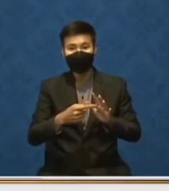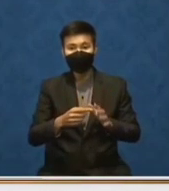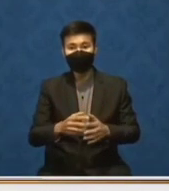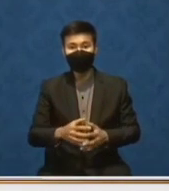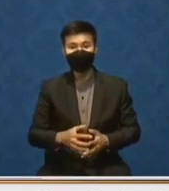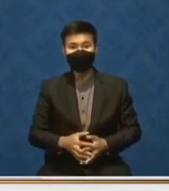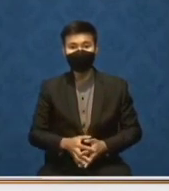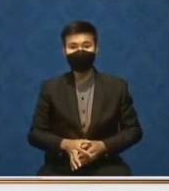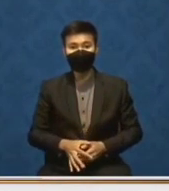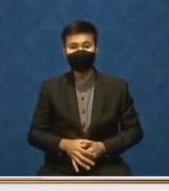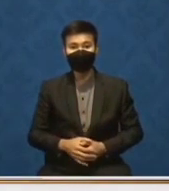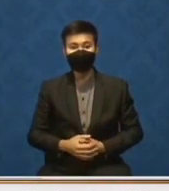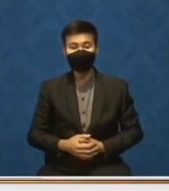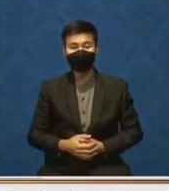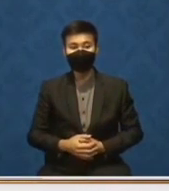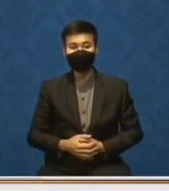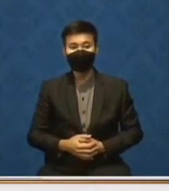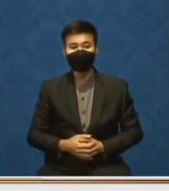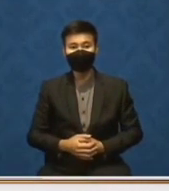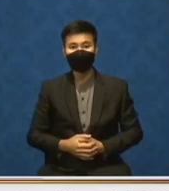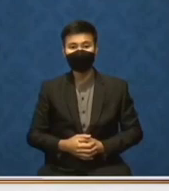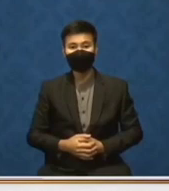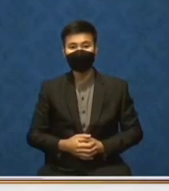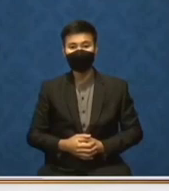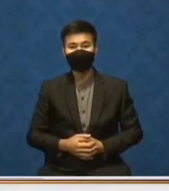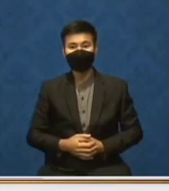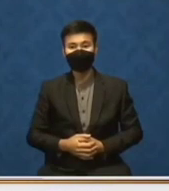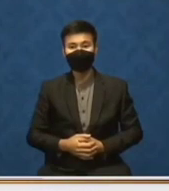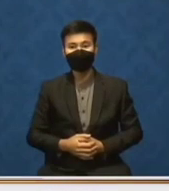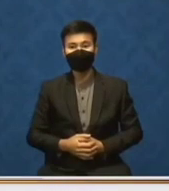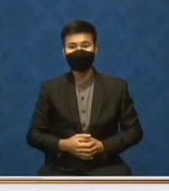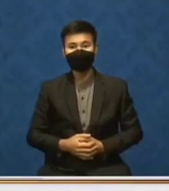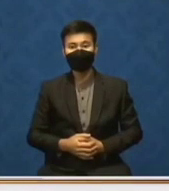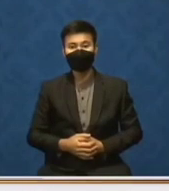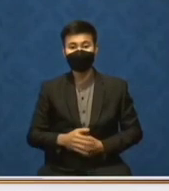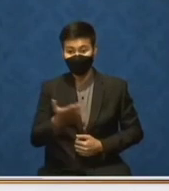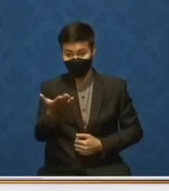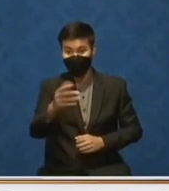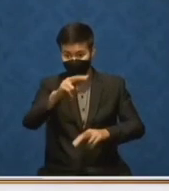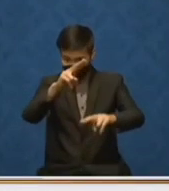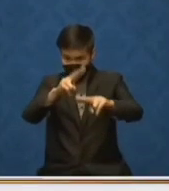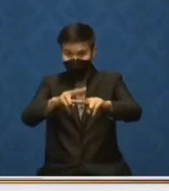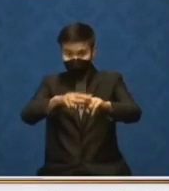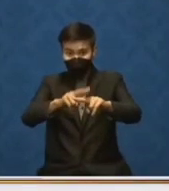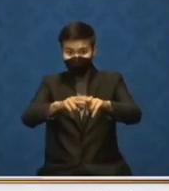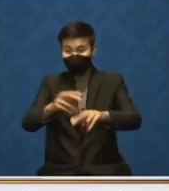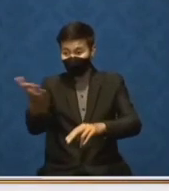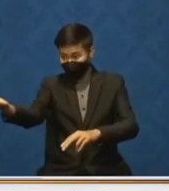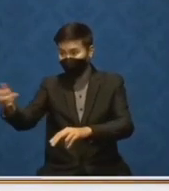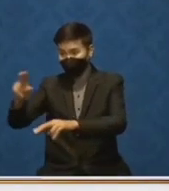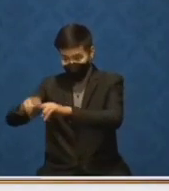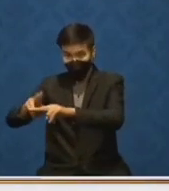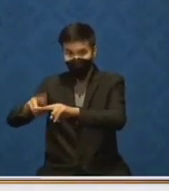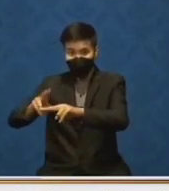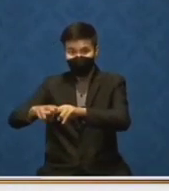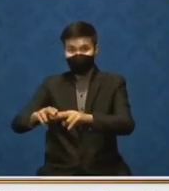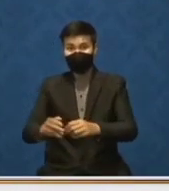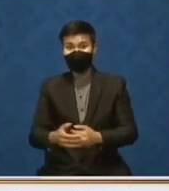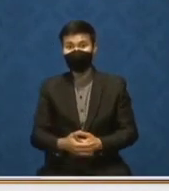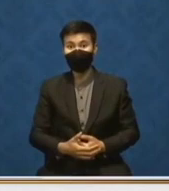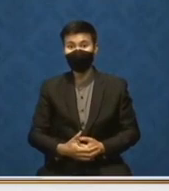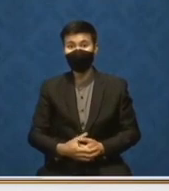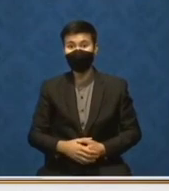ก็จะชาดาตั้งลงครับนายธนะทรุดนั่งลงครับอ่ะ